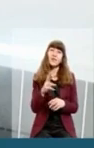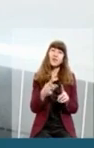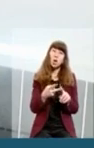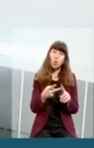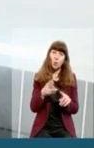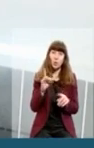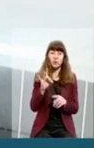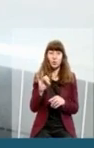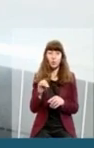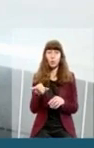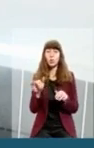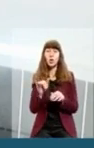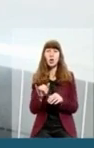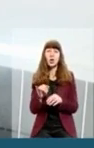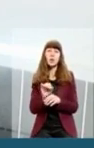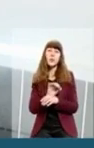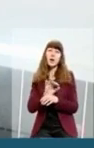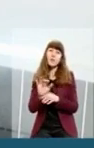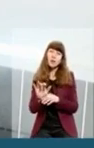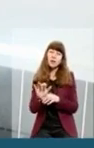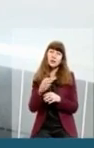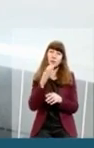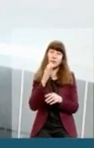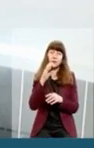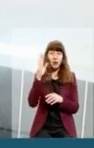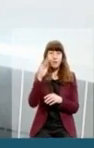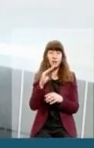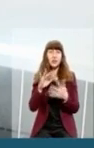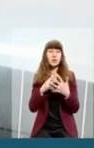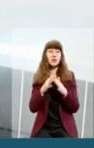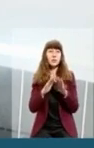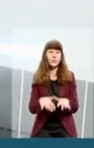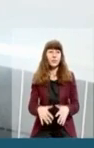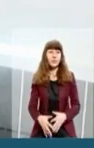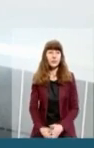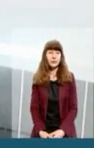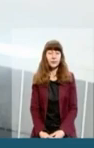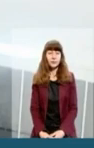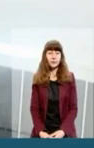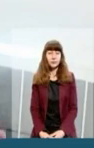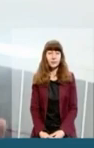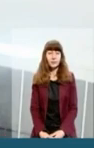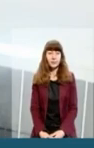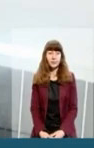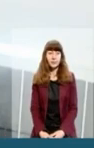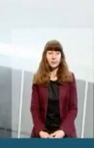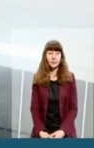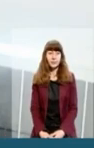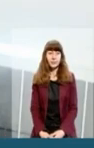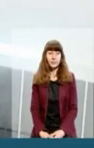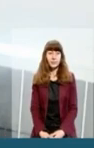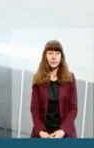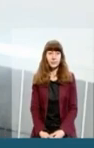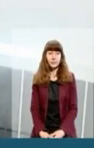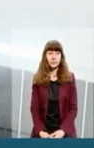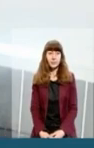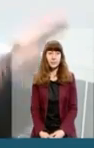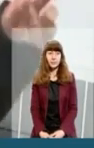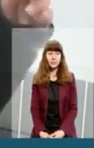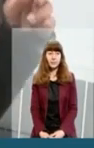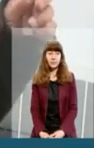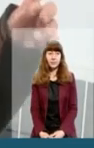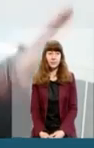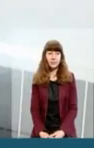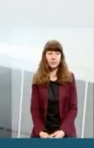подается в населённый пункт вода здесь 9 каждого насоса 172 и 80 в час дает каждый насос